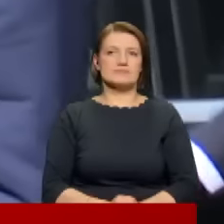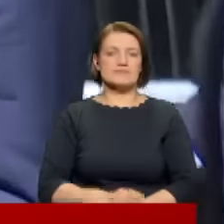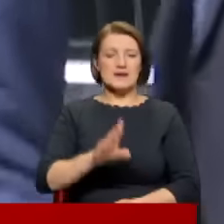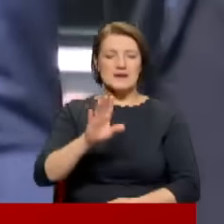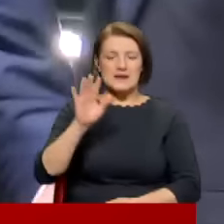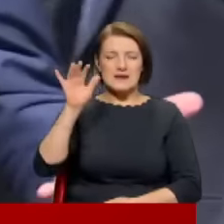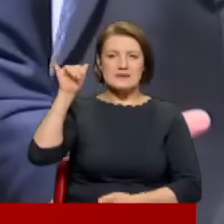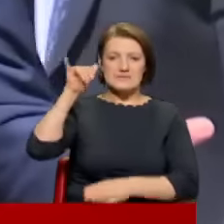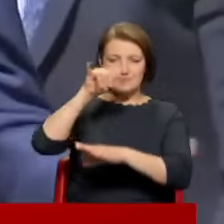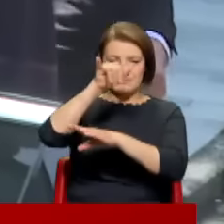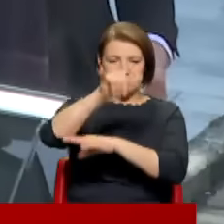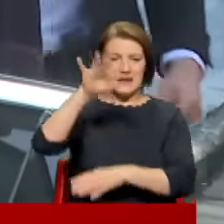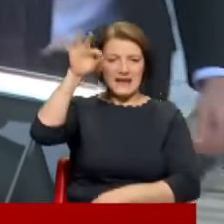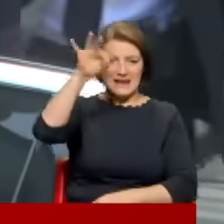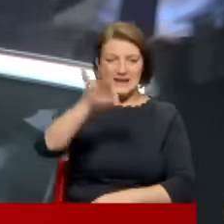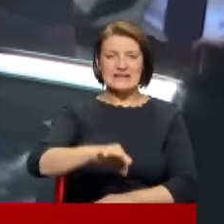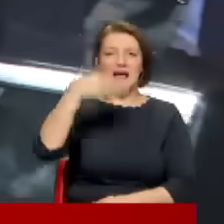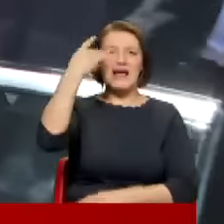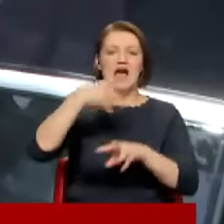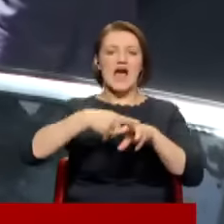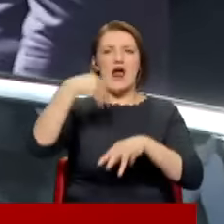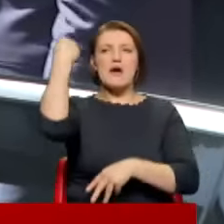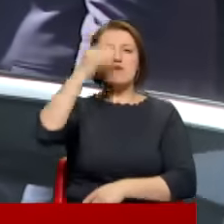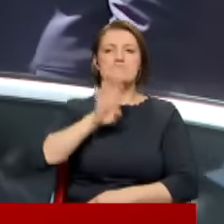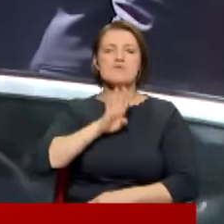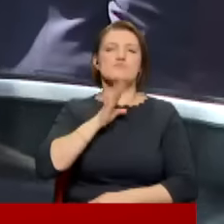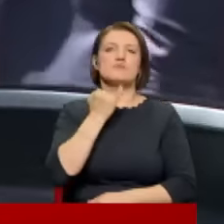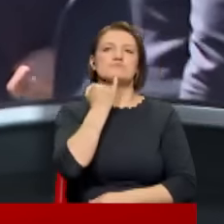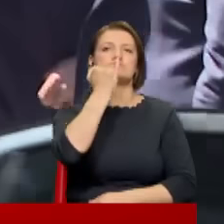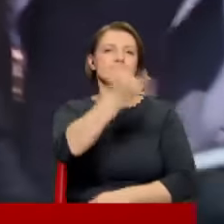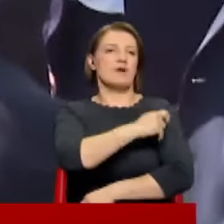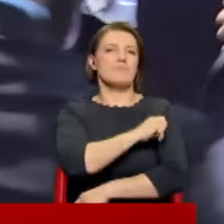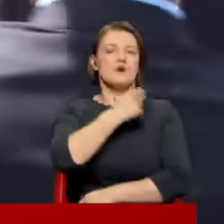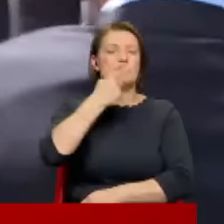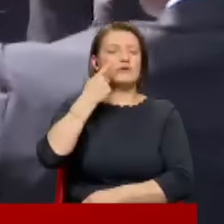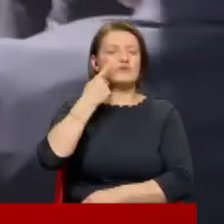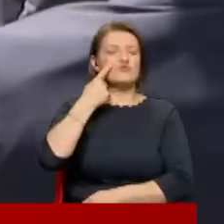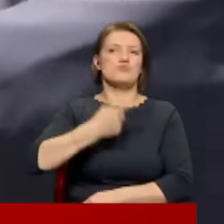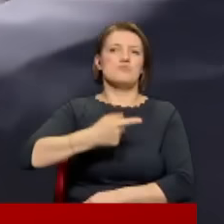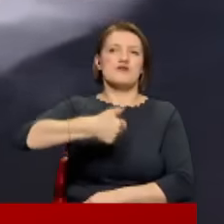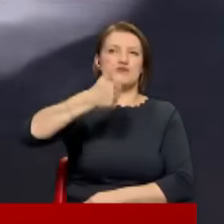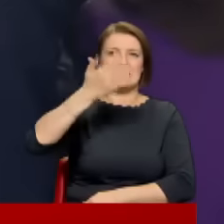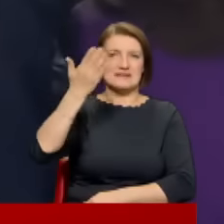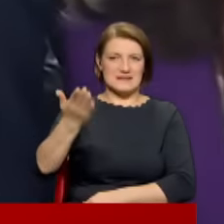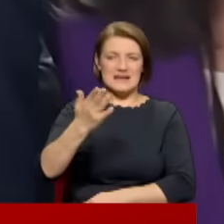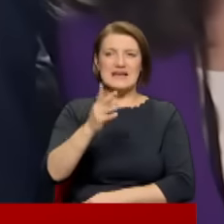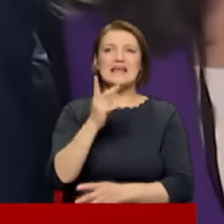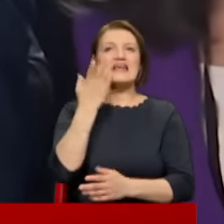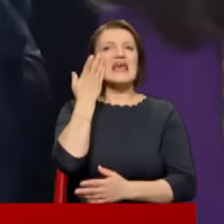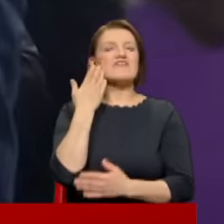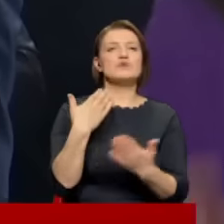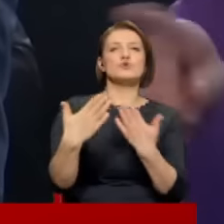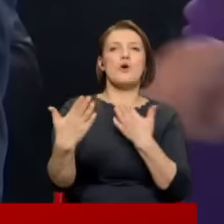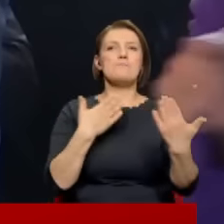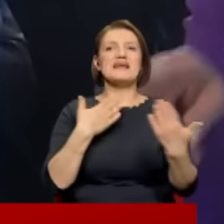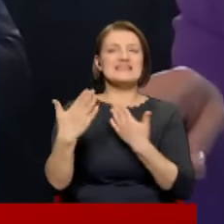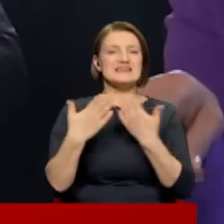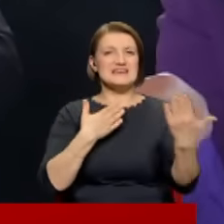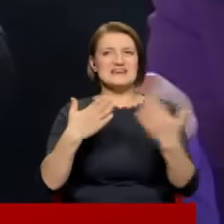Ayağının tozuyla uçaktan iner inmez Ekrem İmamoğlu ile bir araya geldi Almanya Cumhurbaşkanı Frank-Walter Steinmeier. İkilinin keyifli sohbeti